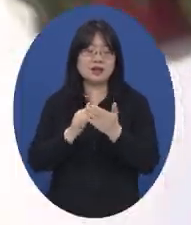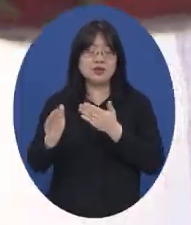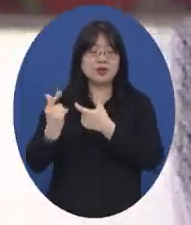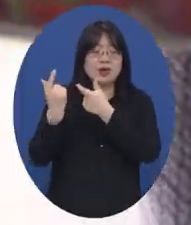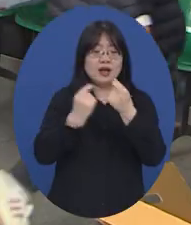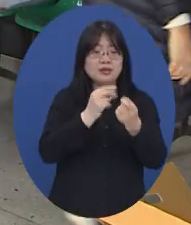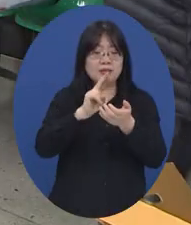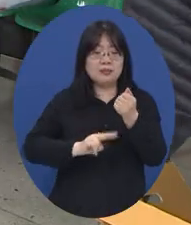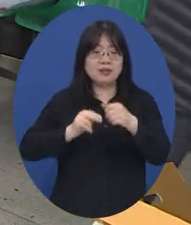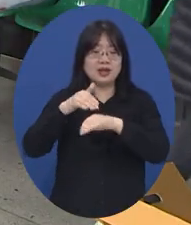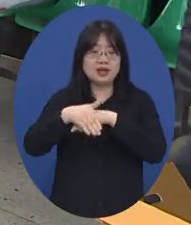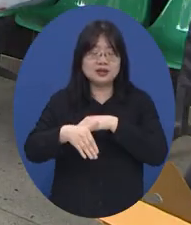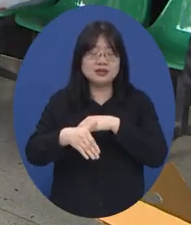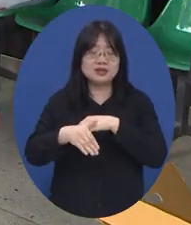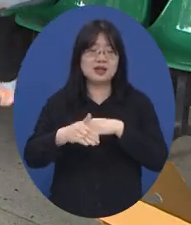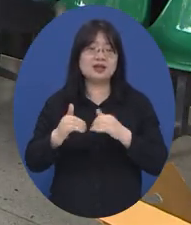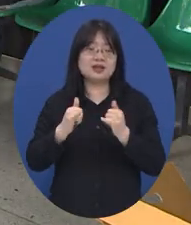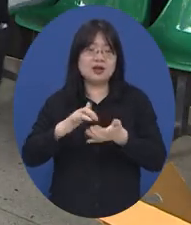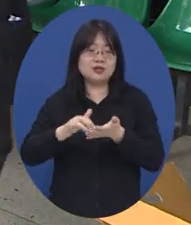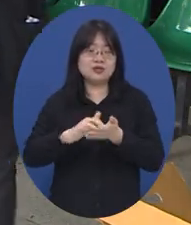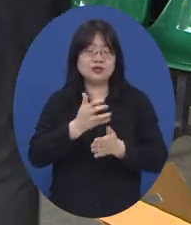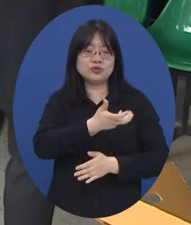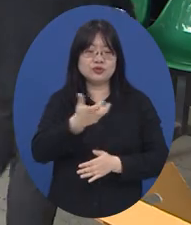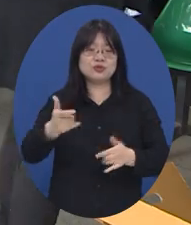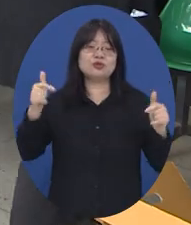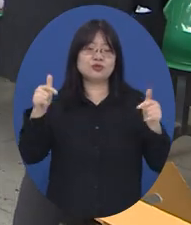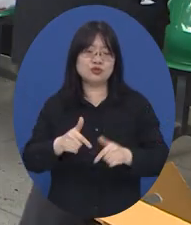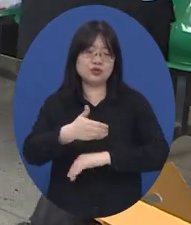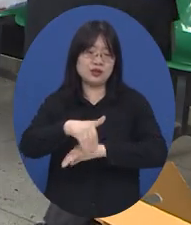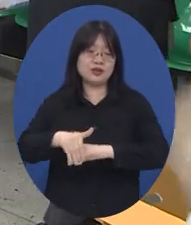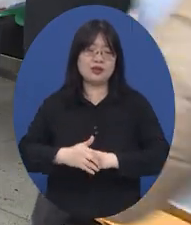방식으로 인력 이동을 최소화 할 예정입니다